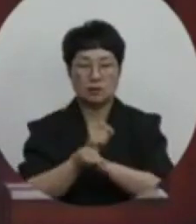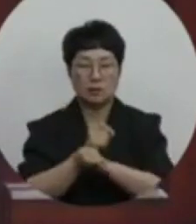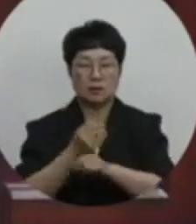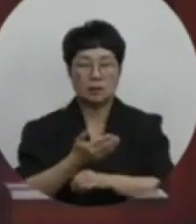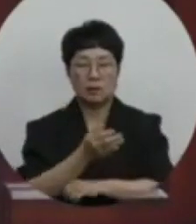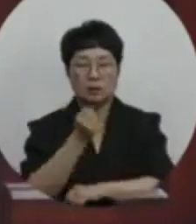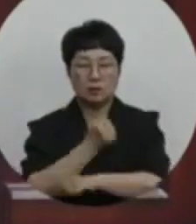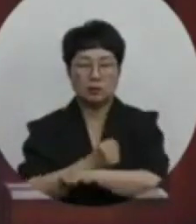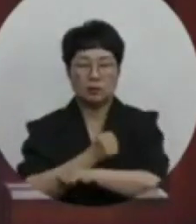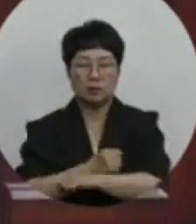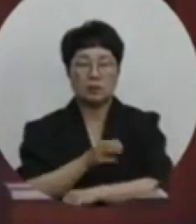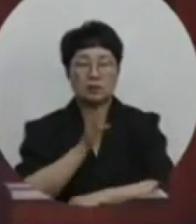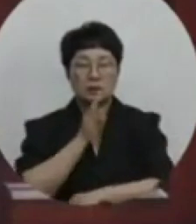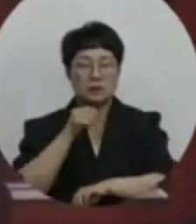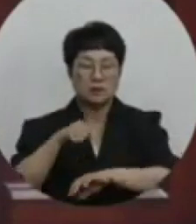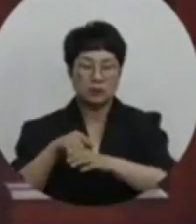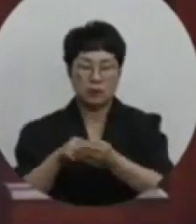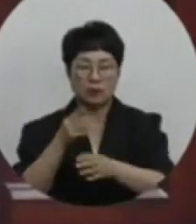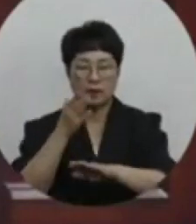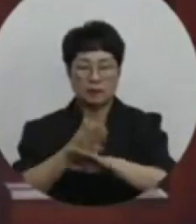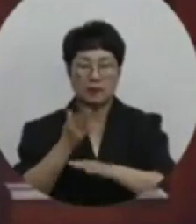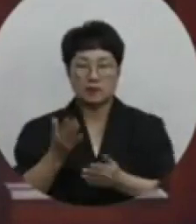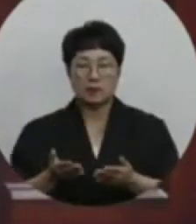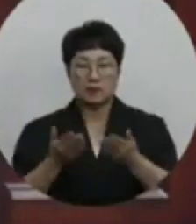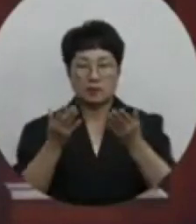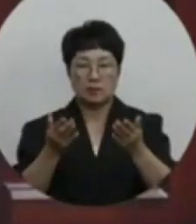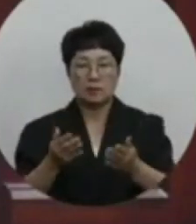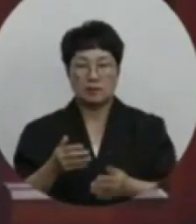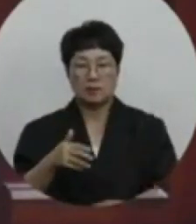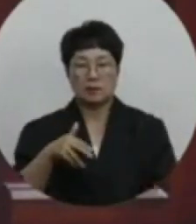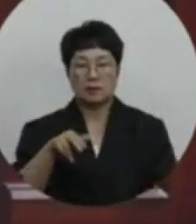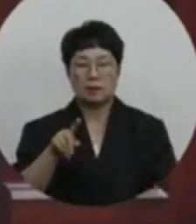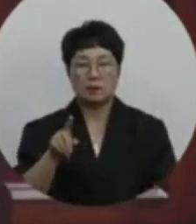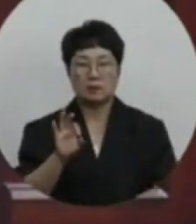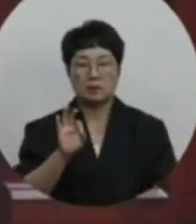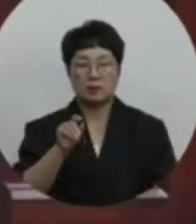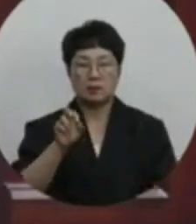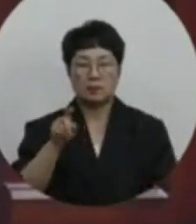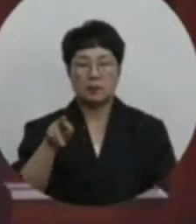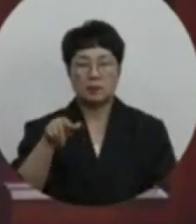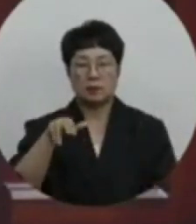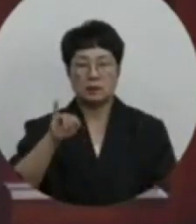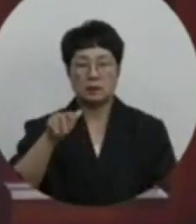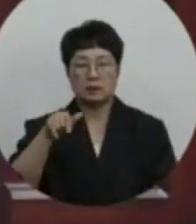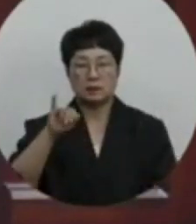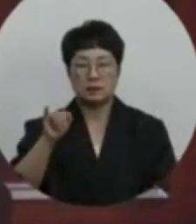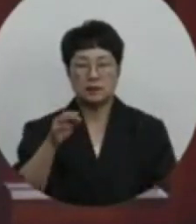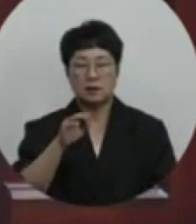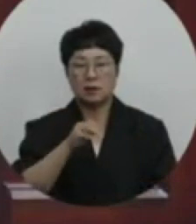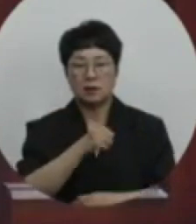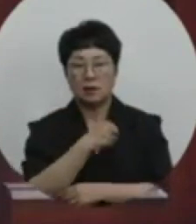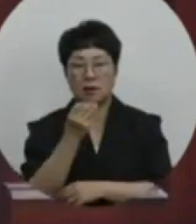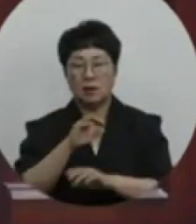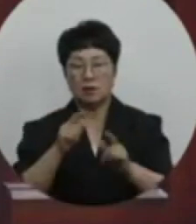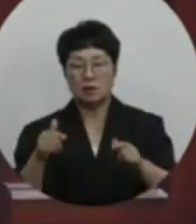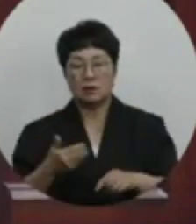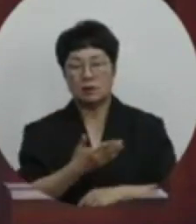노고에 진심으로 감사드립니다. 정론집필의 언론인 여러분께도 감사 인사